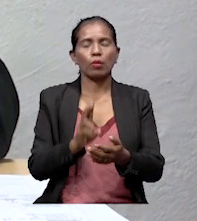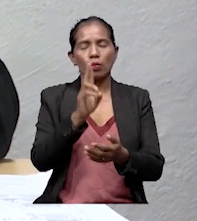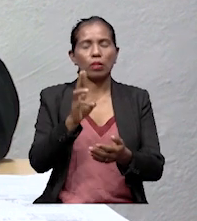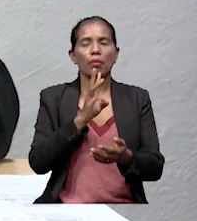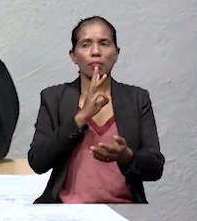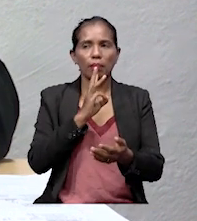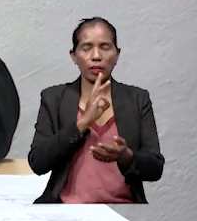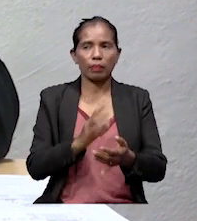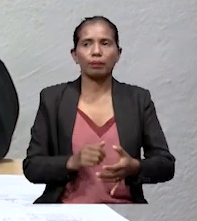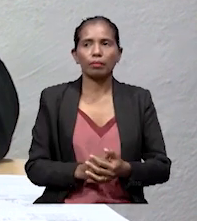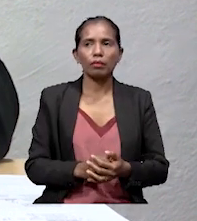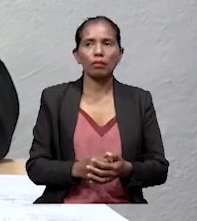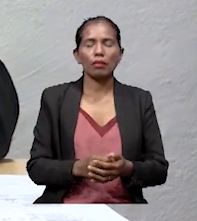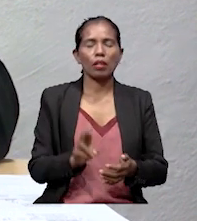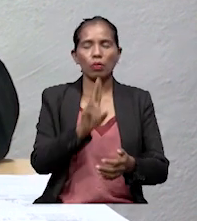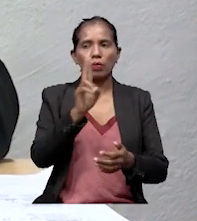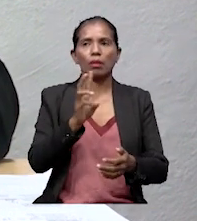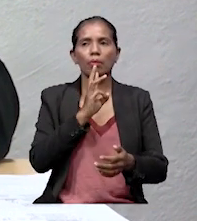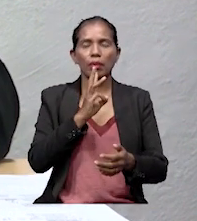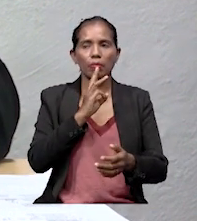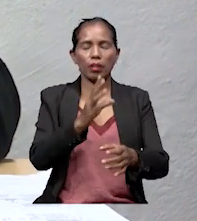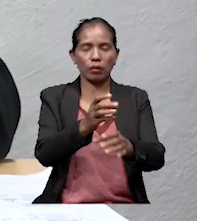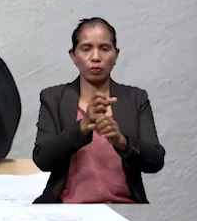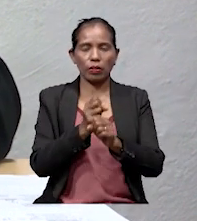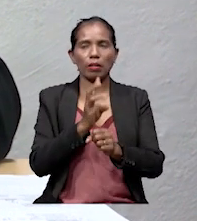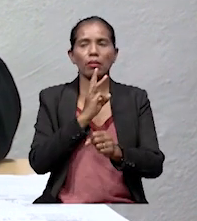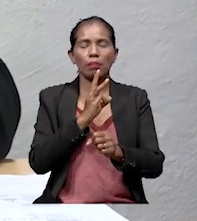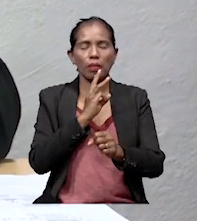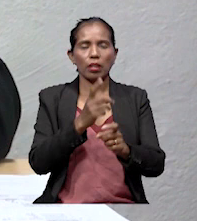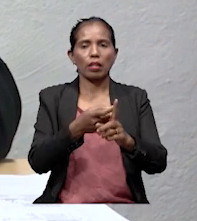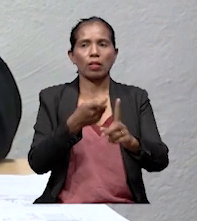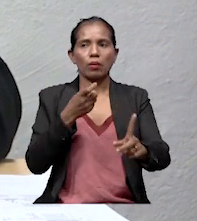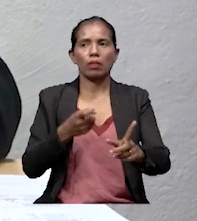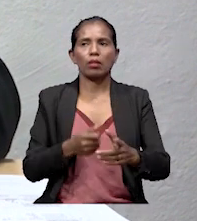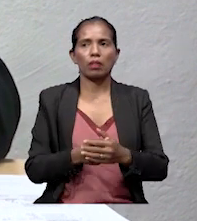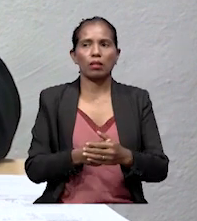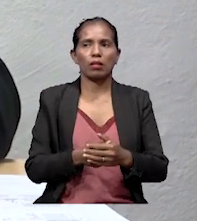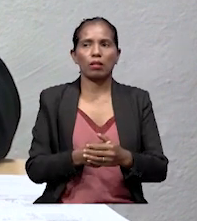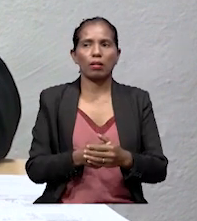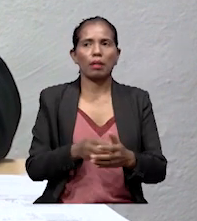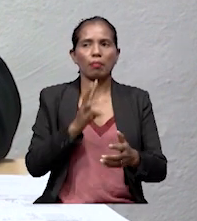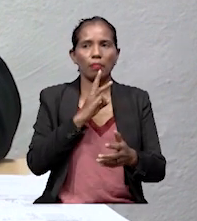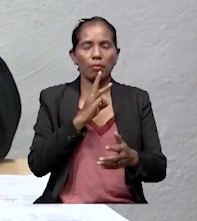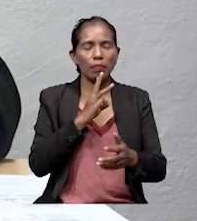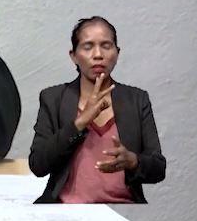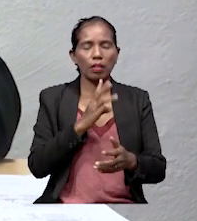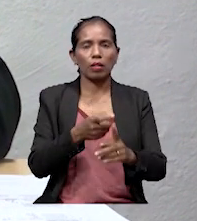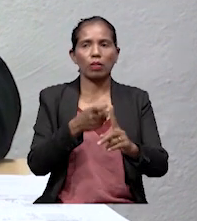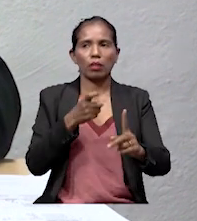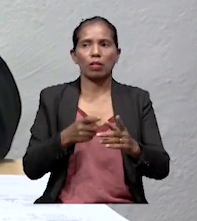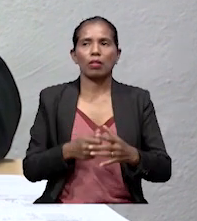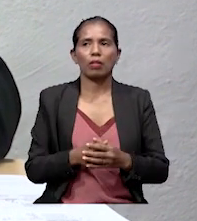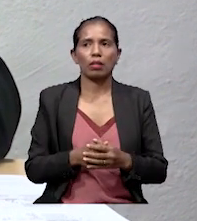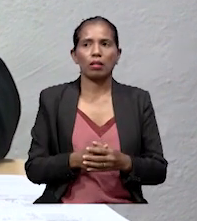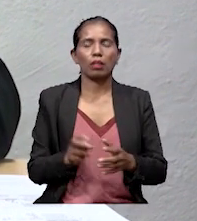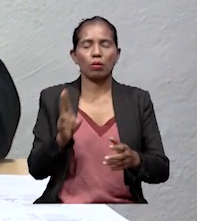ne kan be uza ba oksigen sir bel foti be osi qualquer be osi buen ne mak